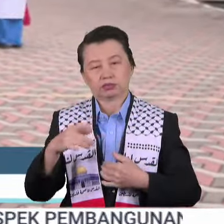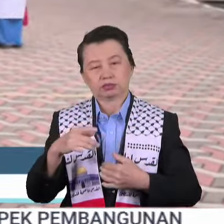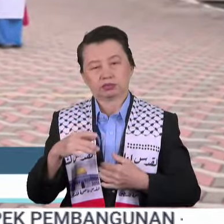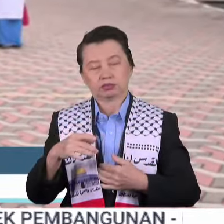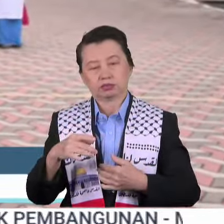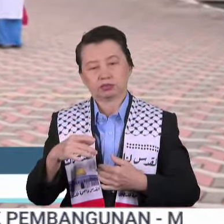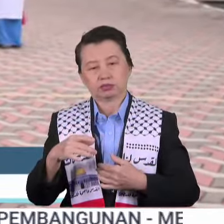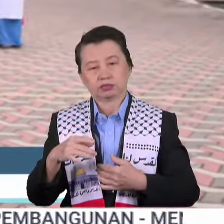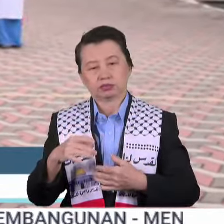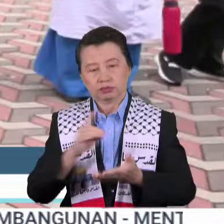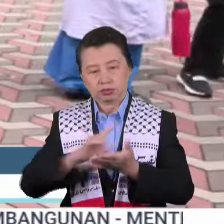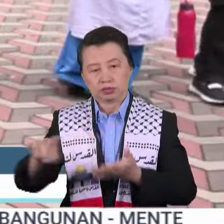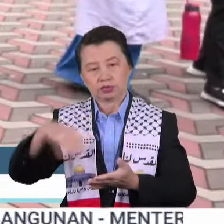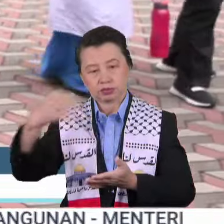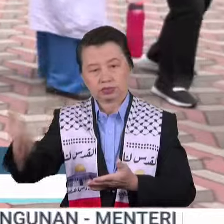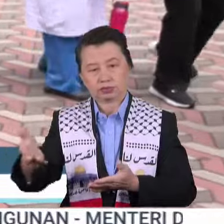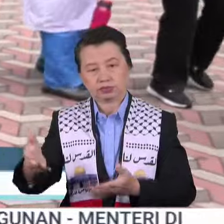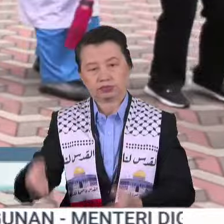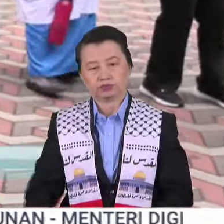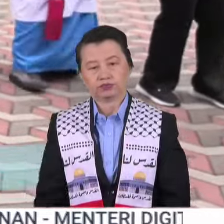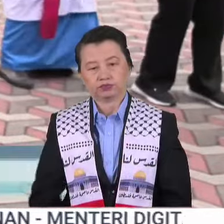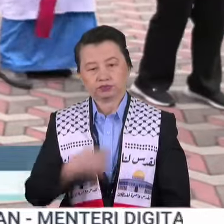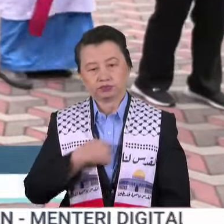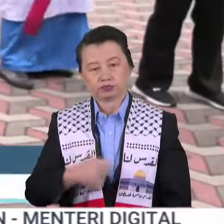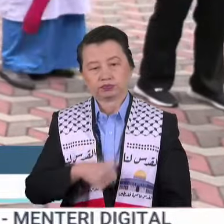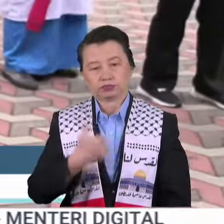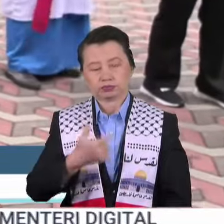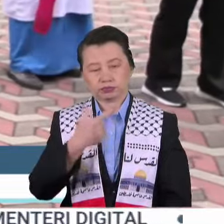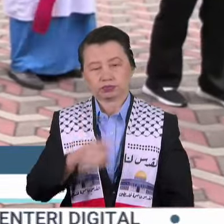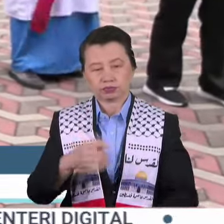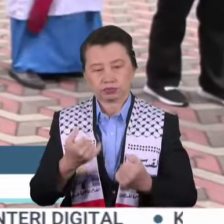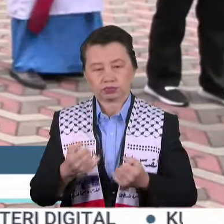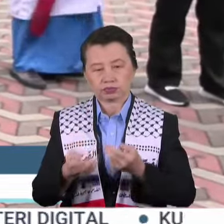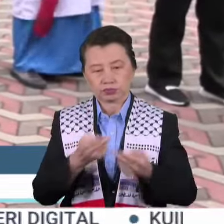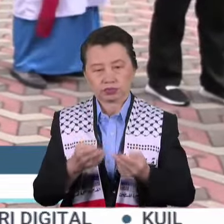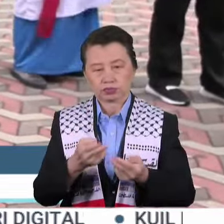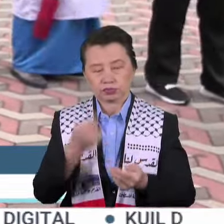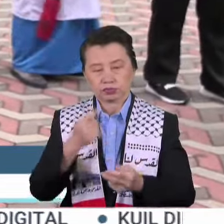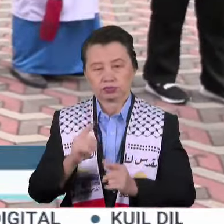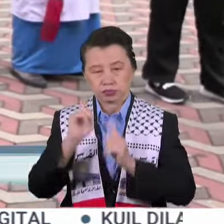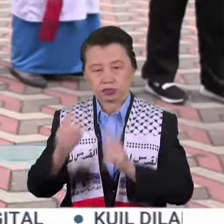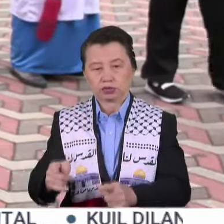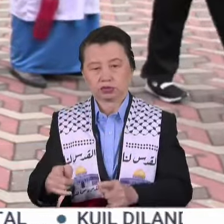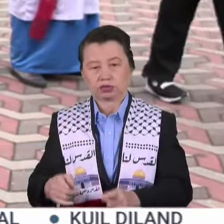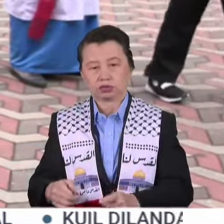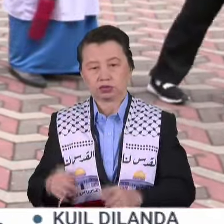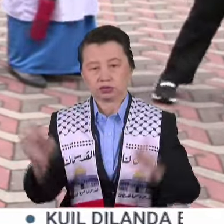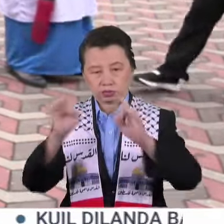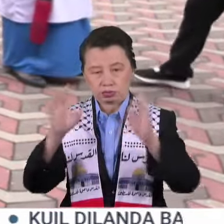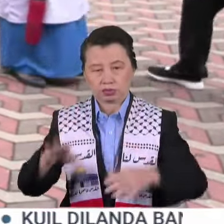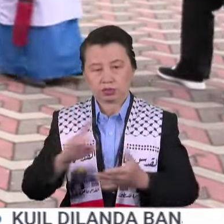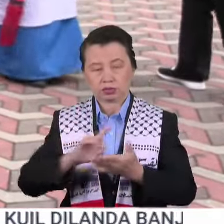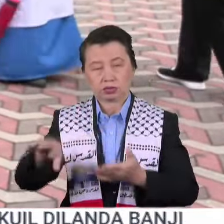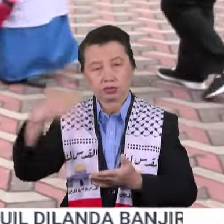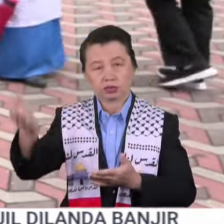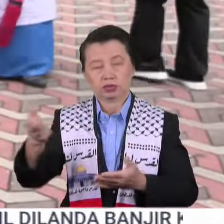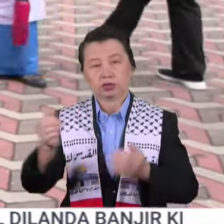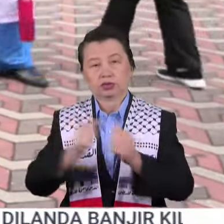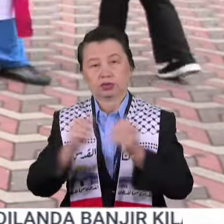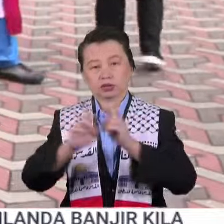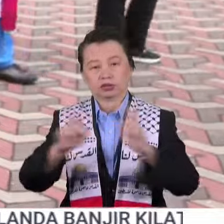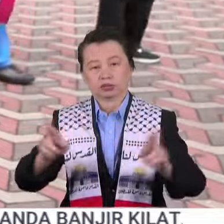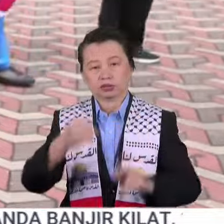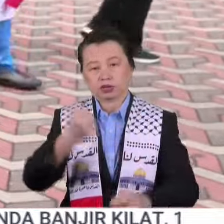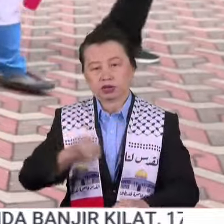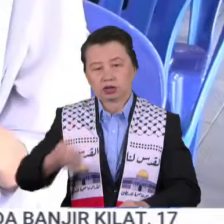jawab pada minggu depan. Saya sangat bangga dengan Tok Wan sebab mudahkan urusan kita orang untuk menjawab peperiksaan minggu depan dengan menyediakan